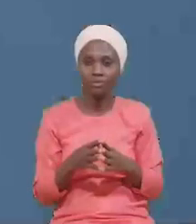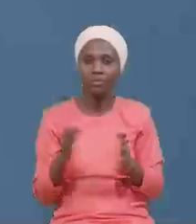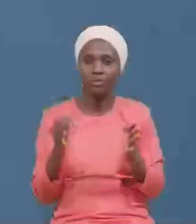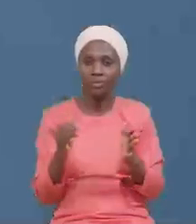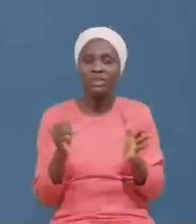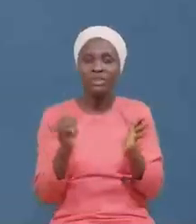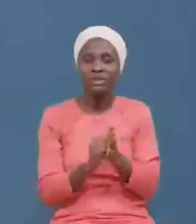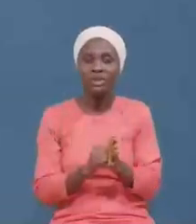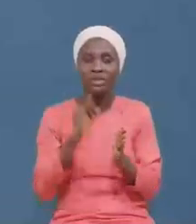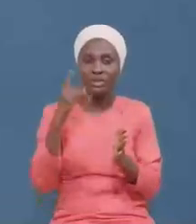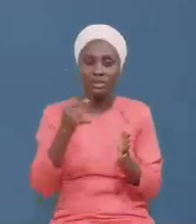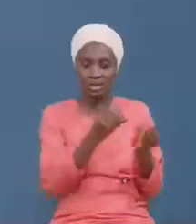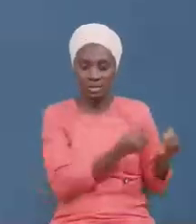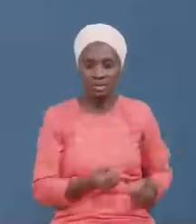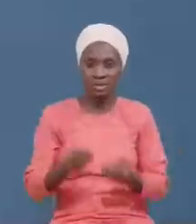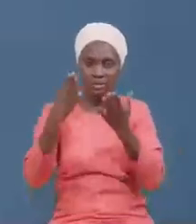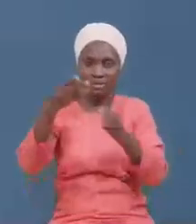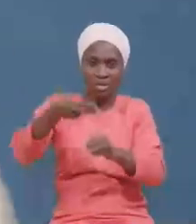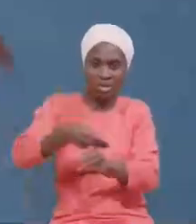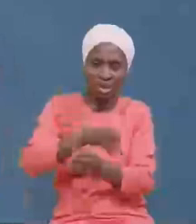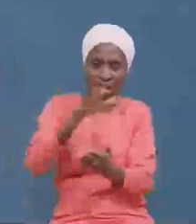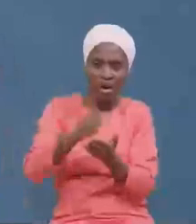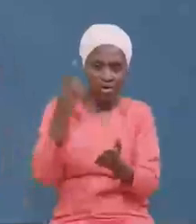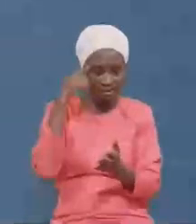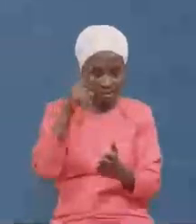C'est l'agneau sacrificiel pour vous.